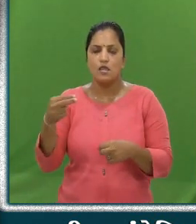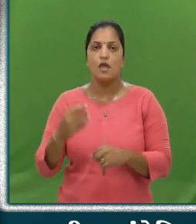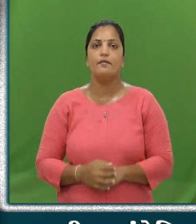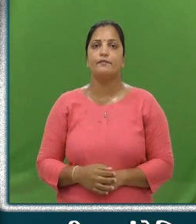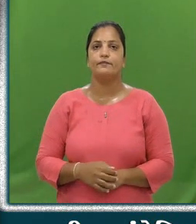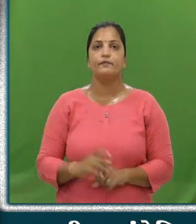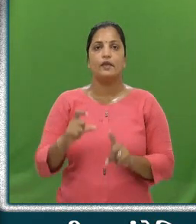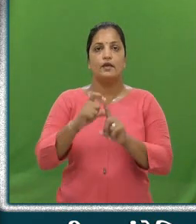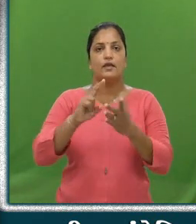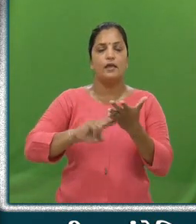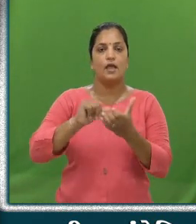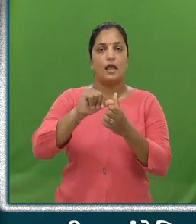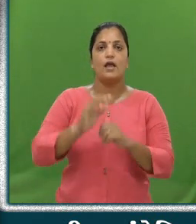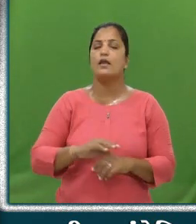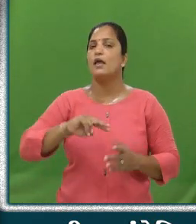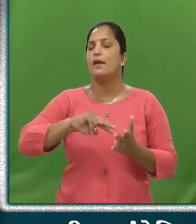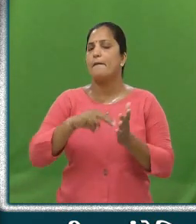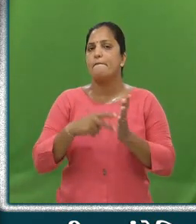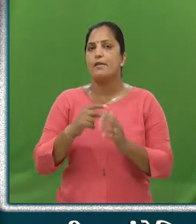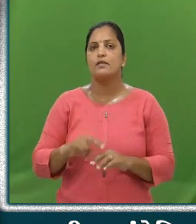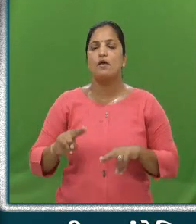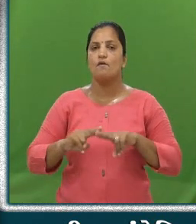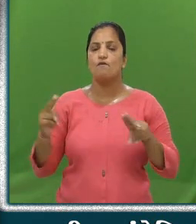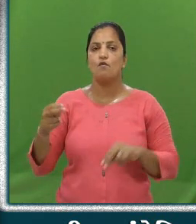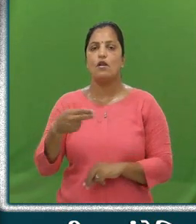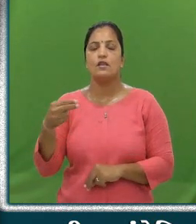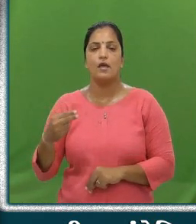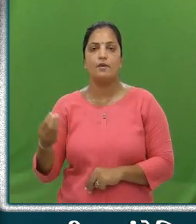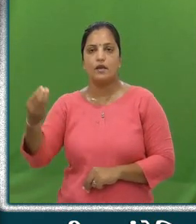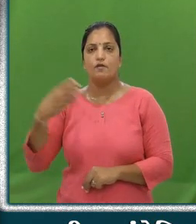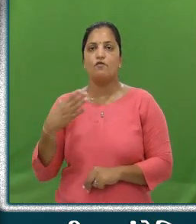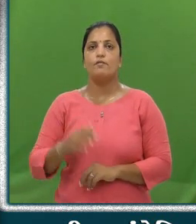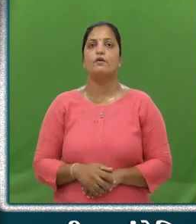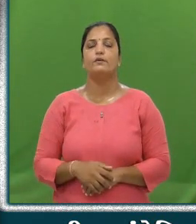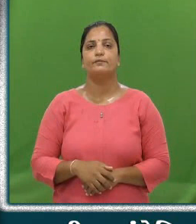બરોબર ડીએનએ એટલે શું તેનું પૂર્ણ નામ જણાવો